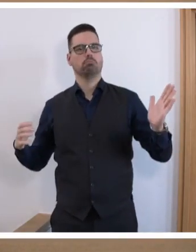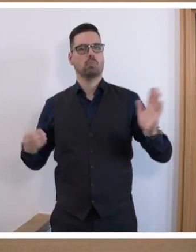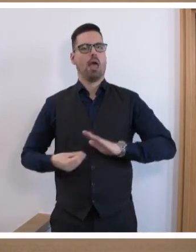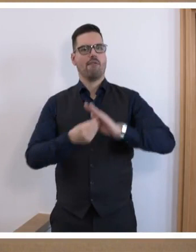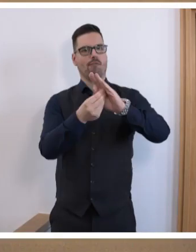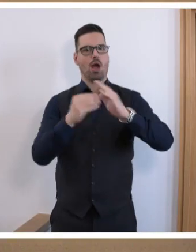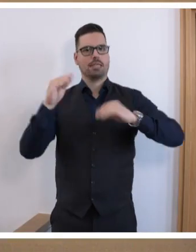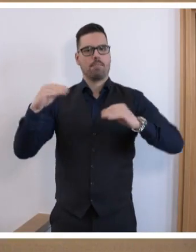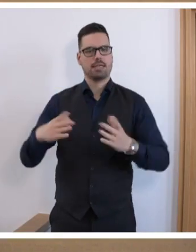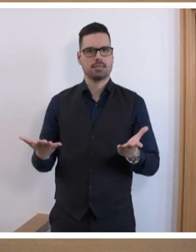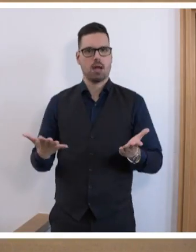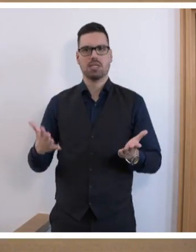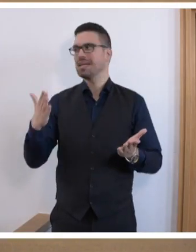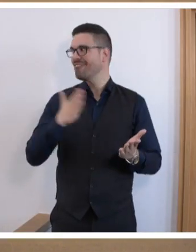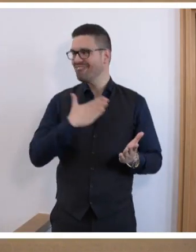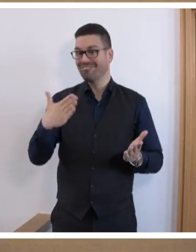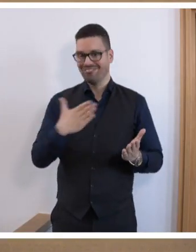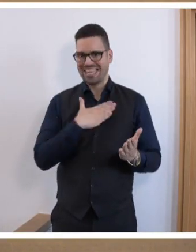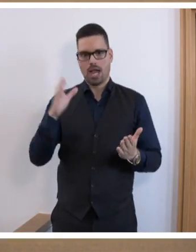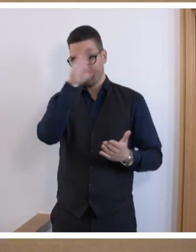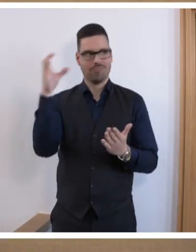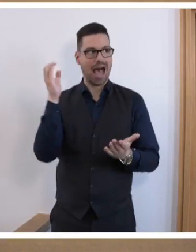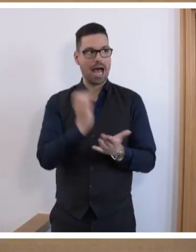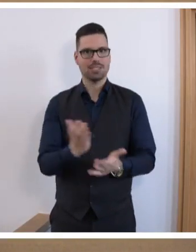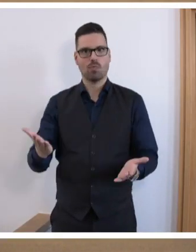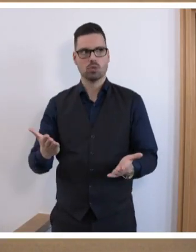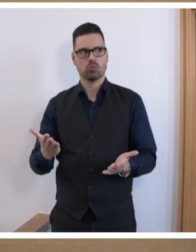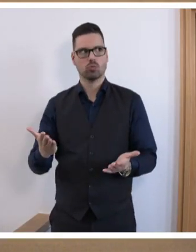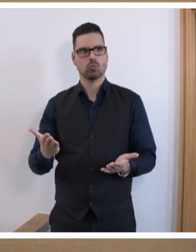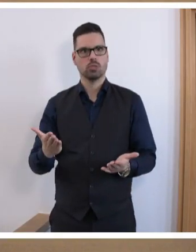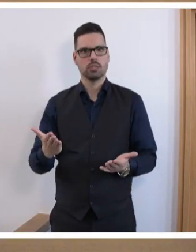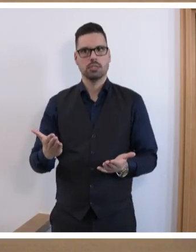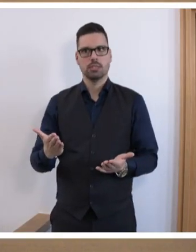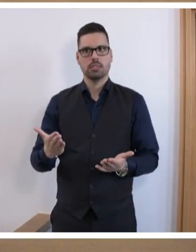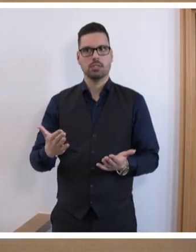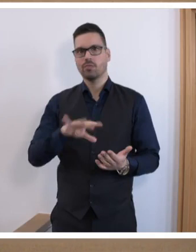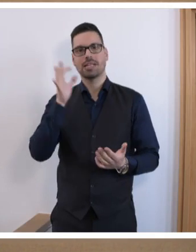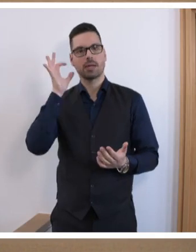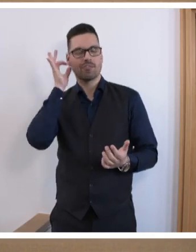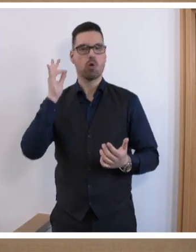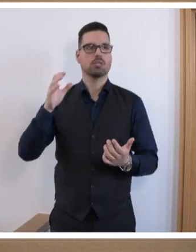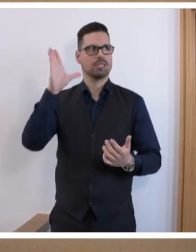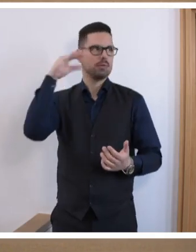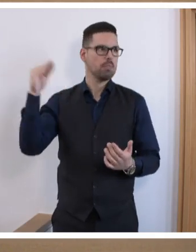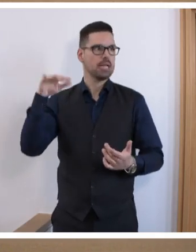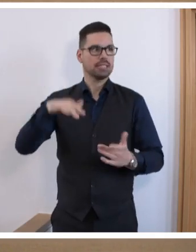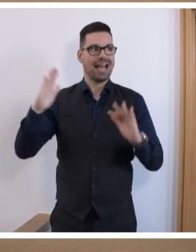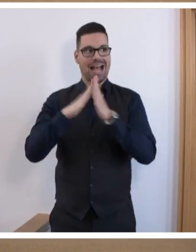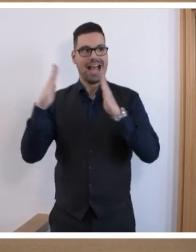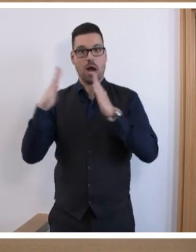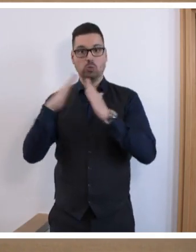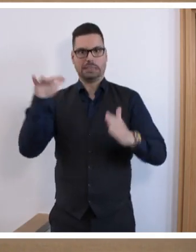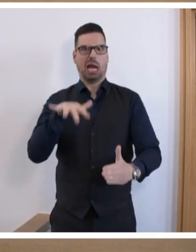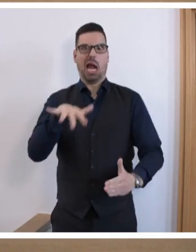Wärmemaßnahmen. Wir haben eine besondere Verantwortung im Saarland. Nirgendwo sind noch so viele Frauen und Männer im Eigentum wie im Saarland. Und das muss eben